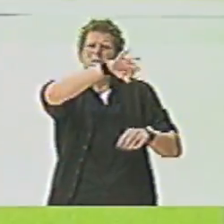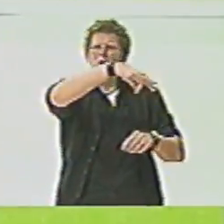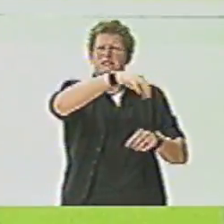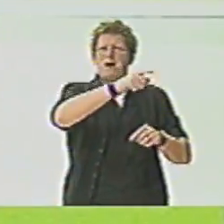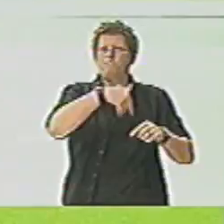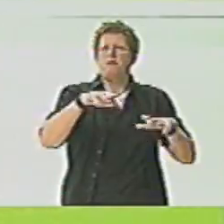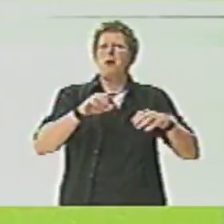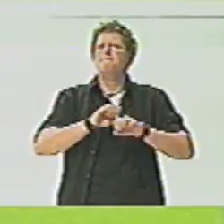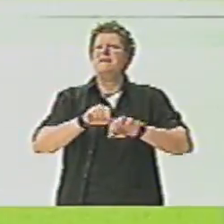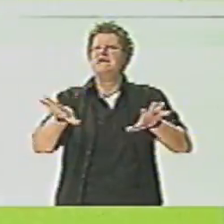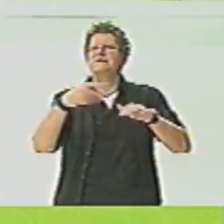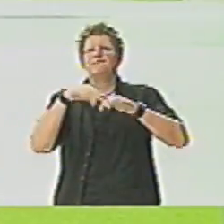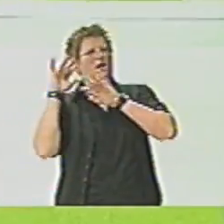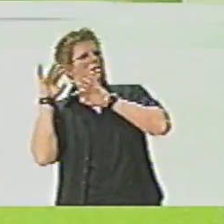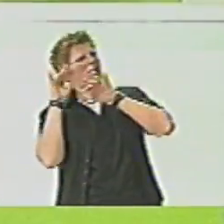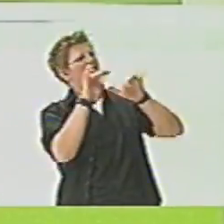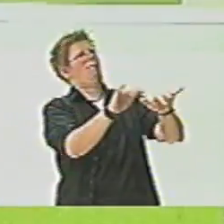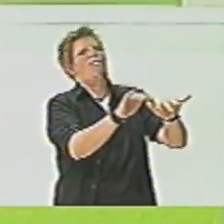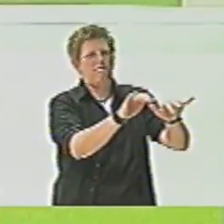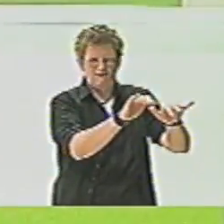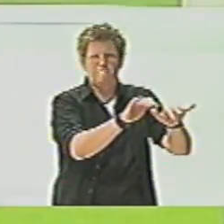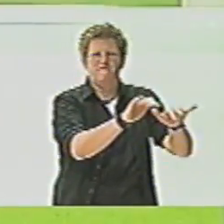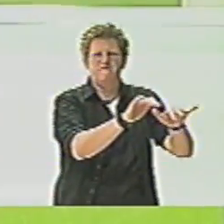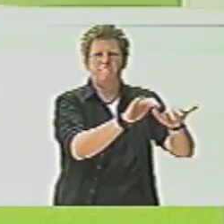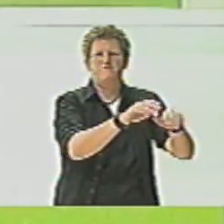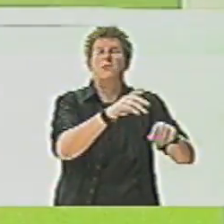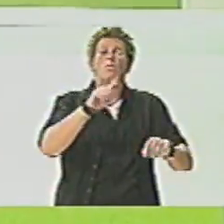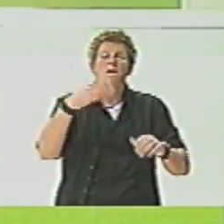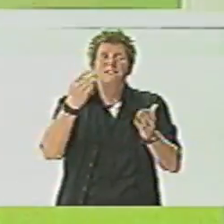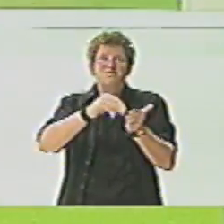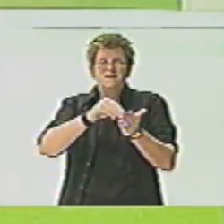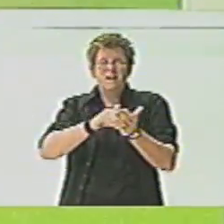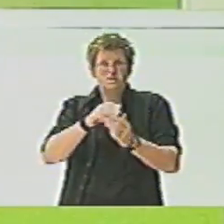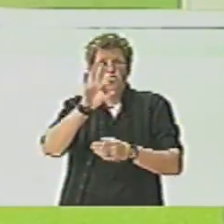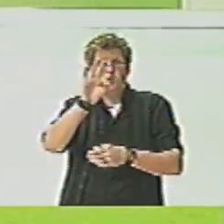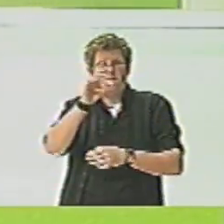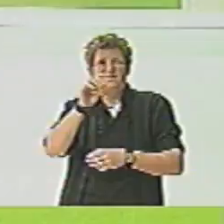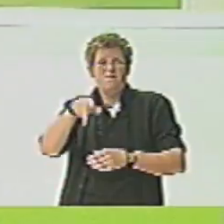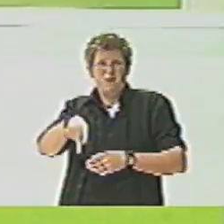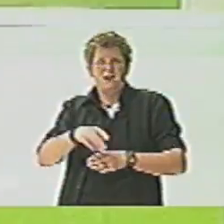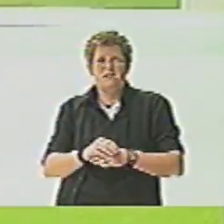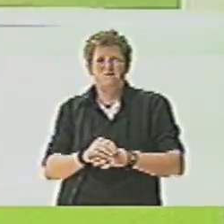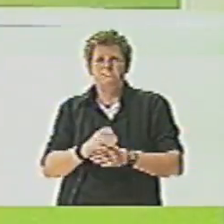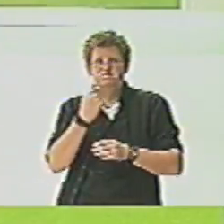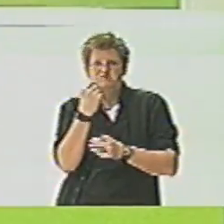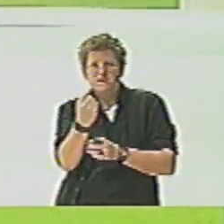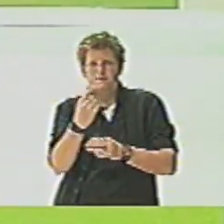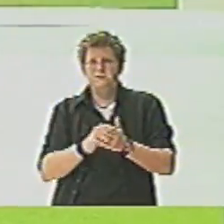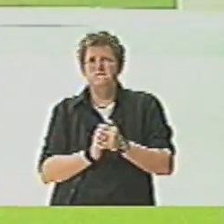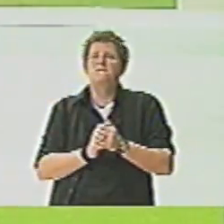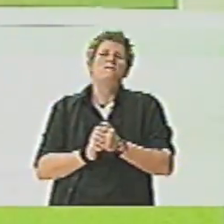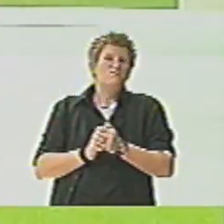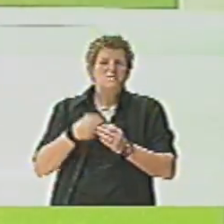schließlich dieser Überlebenskampf der FDP, die letztendlich unverdiente Abstaube einer CDU